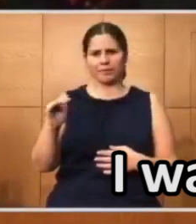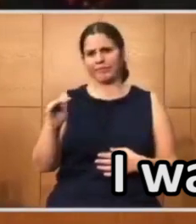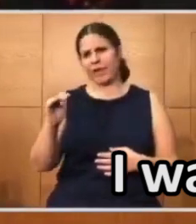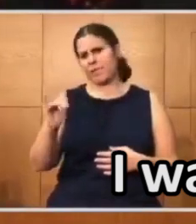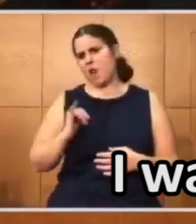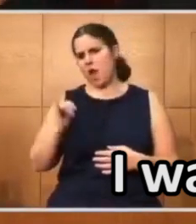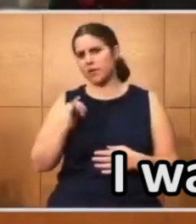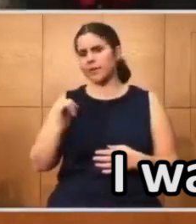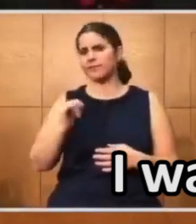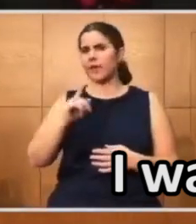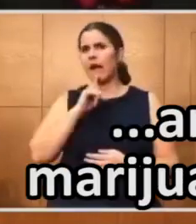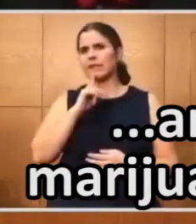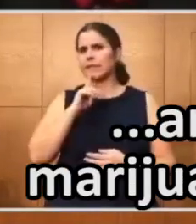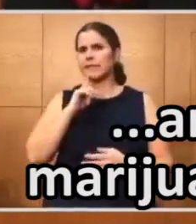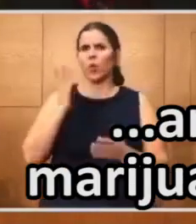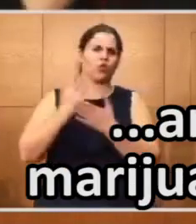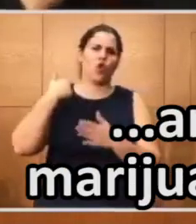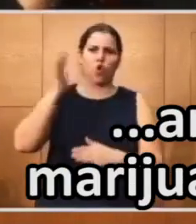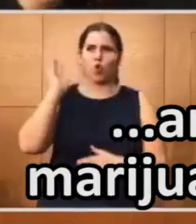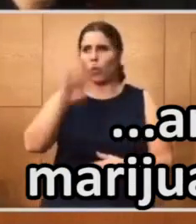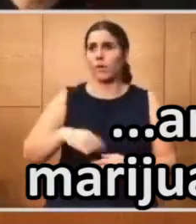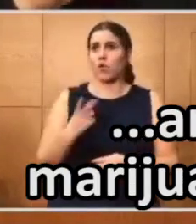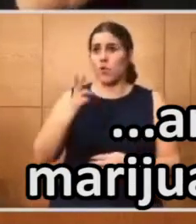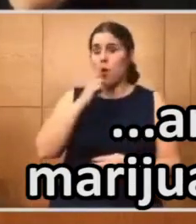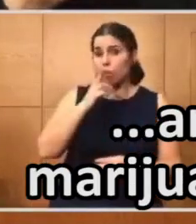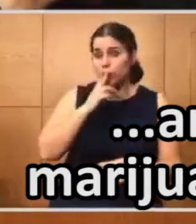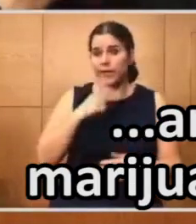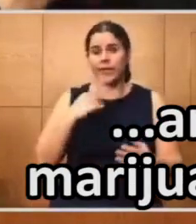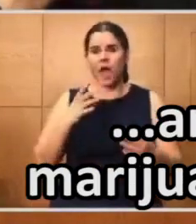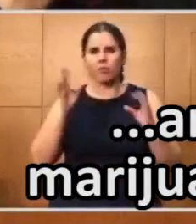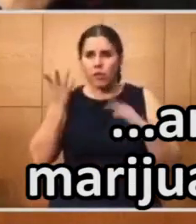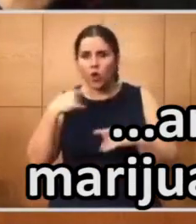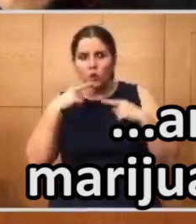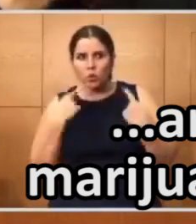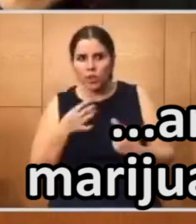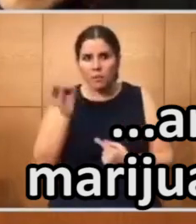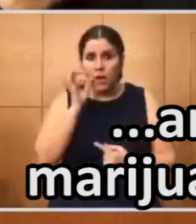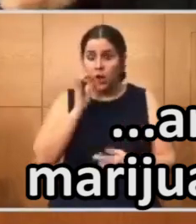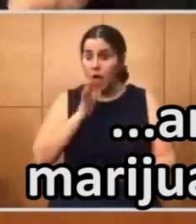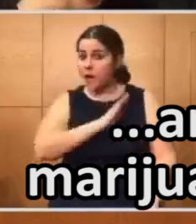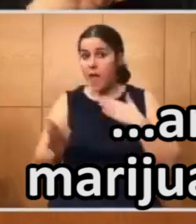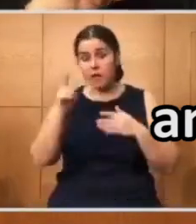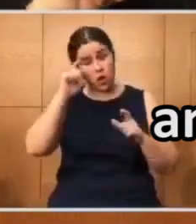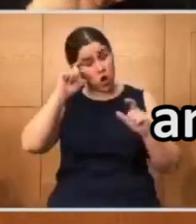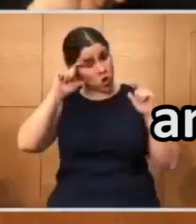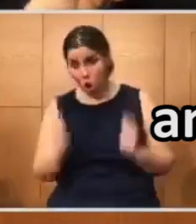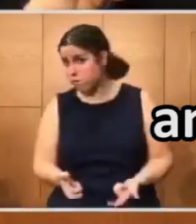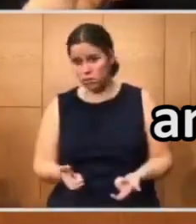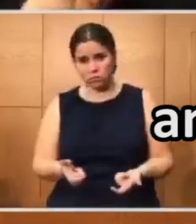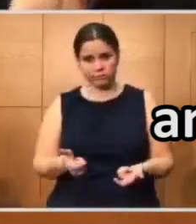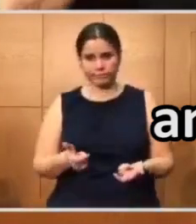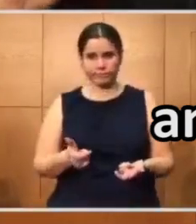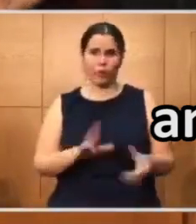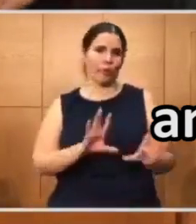v 26 letech až. A když jsem si dal jednou šluka Mariánky, tak jsem hned usnul a od té doby už jsem to neskusil.